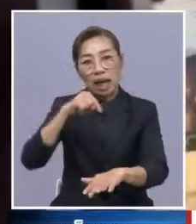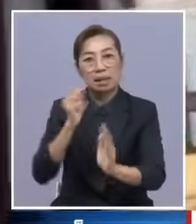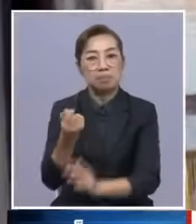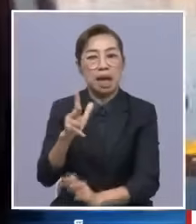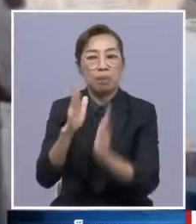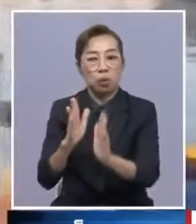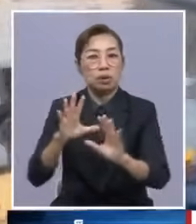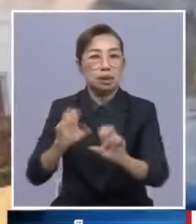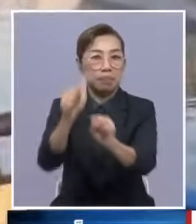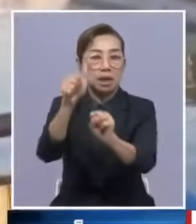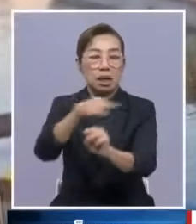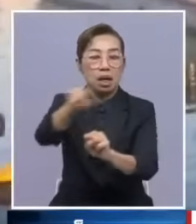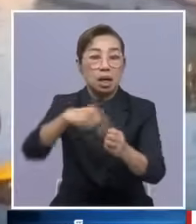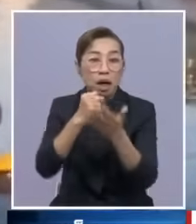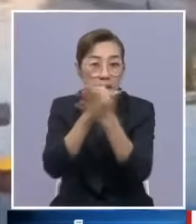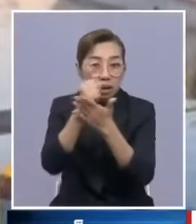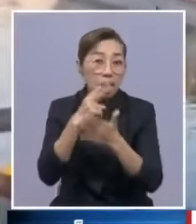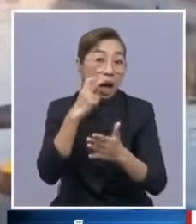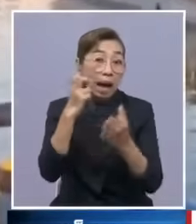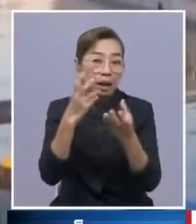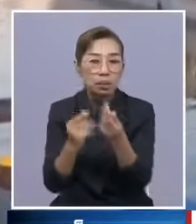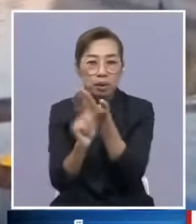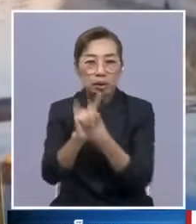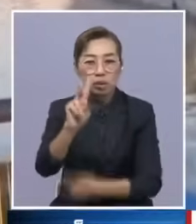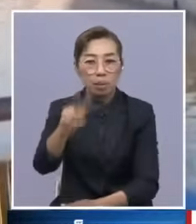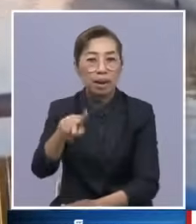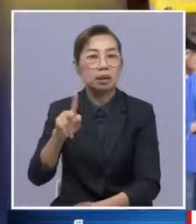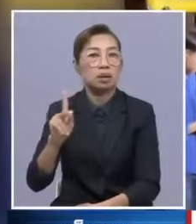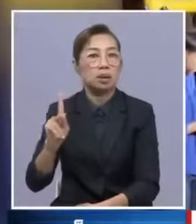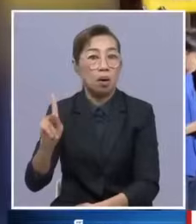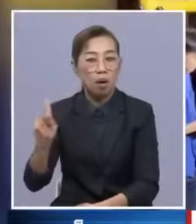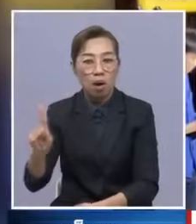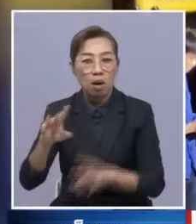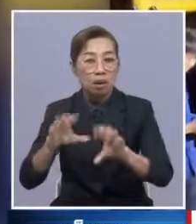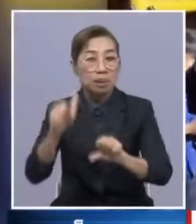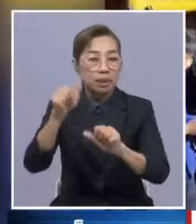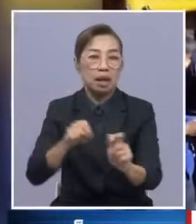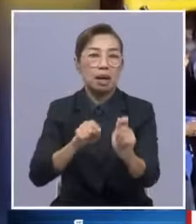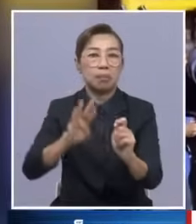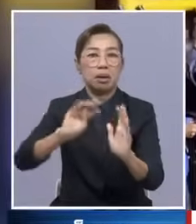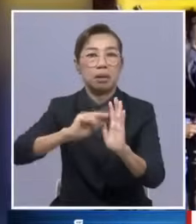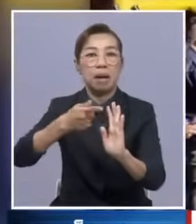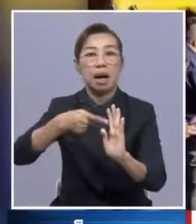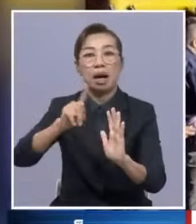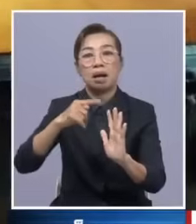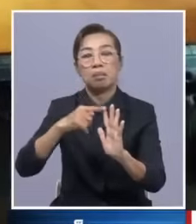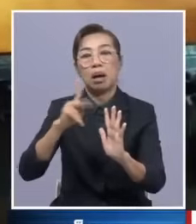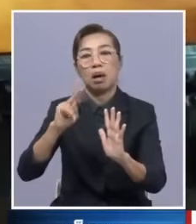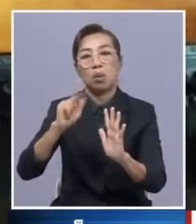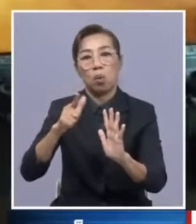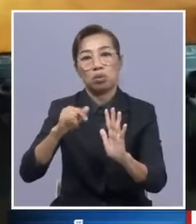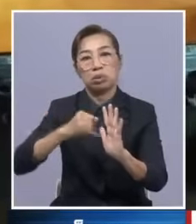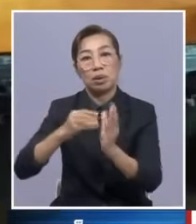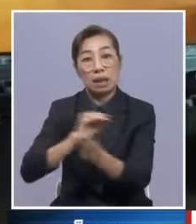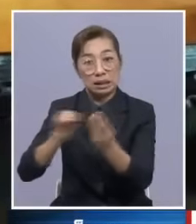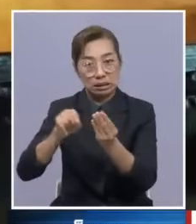คะยึดยาไอซ์ได้มากกว่า 2,000 กิโลกรัมโดยจับกุมได้ที่ท่าเรืออำเภอบางปะกงจังหวัดฉะเชิงเทราค่ะโดยระหว่าง